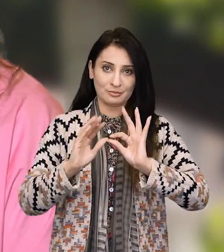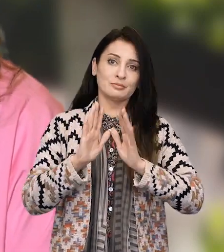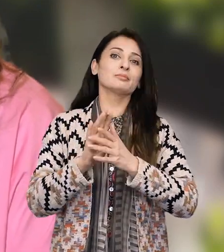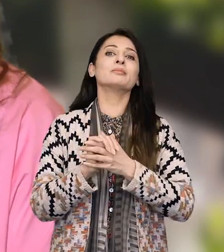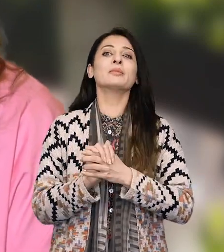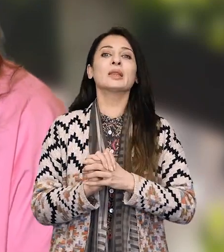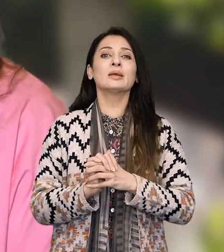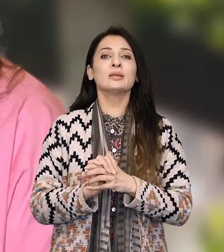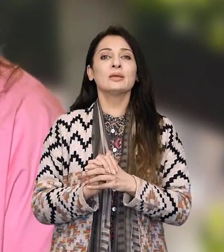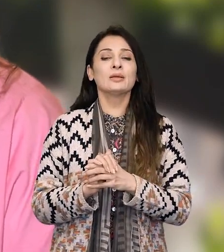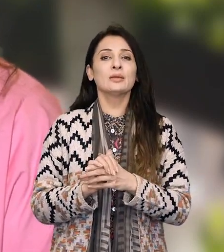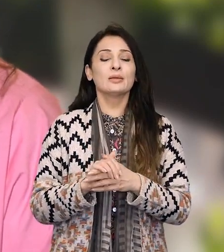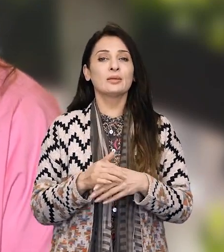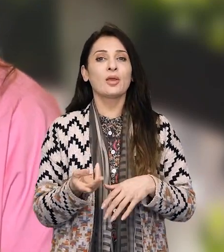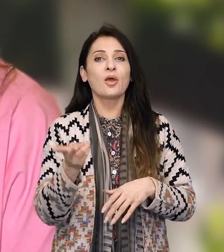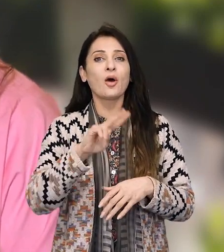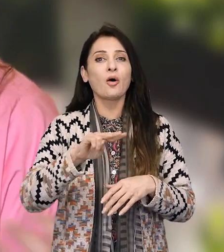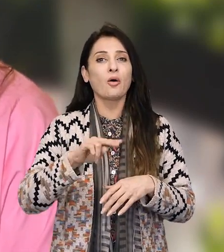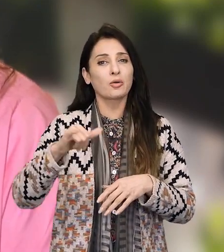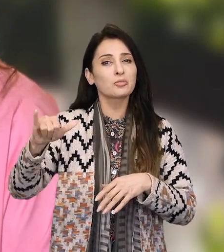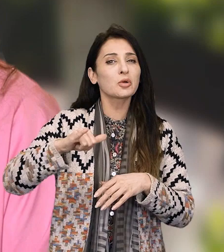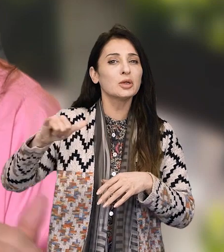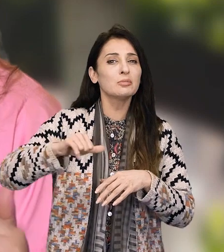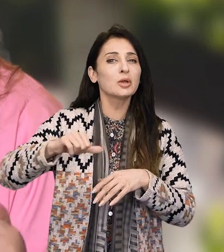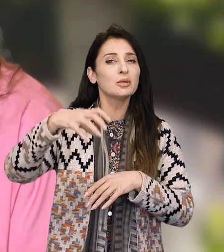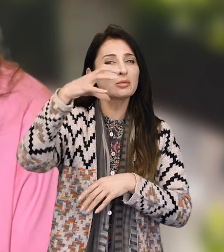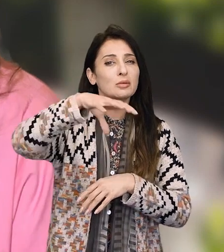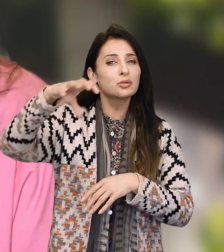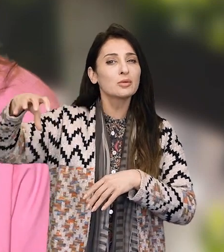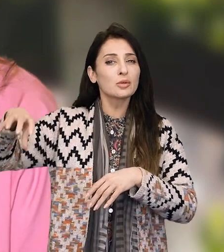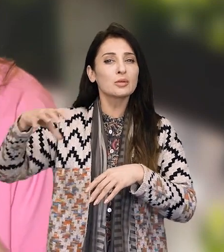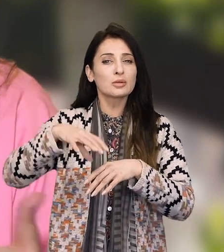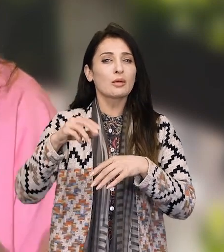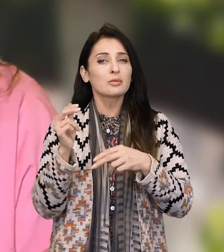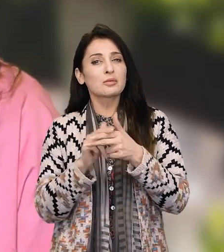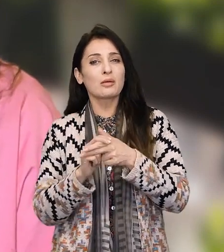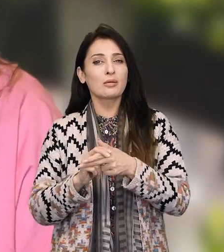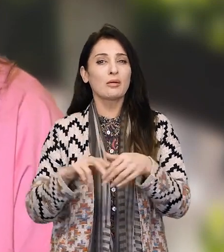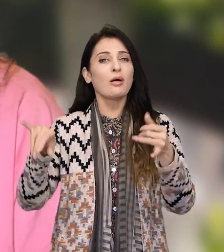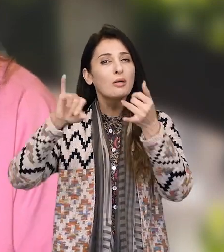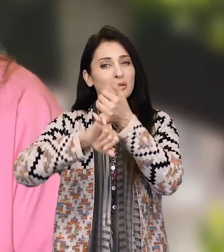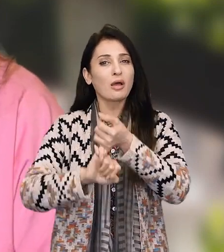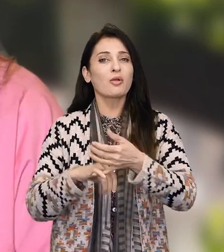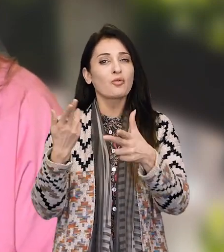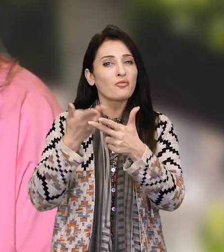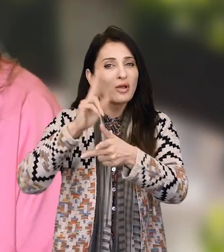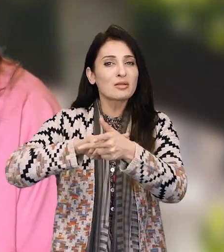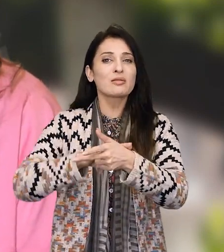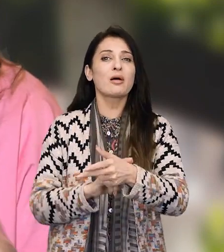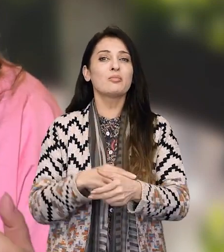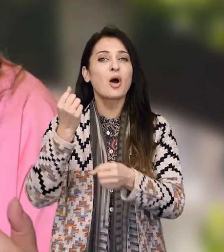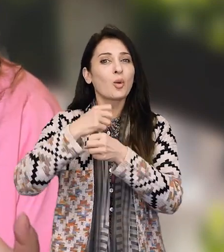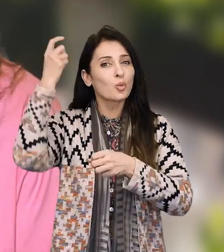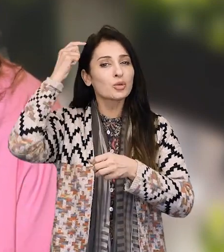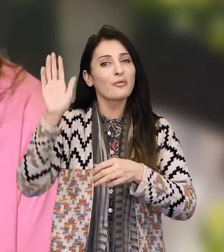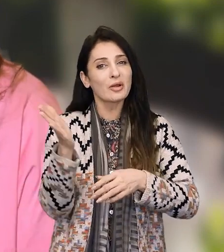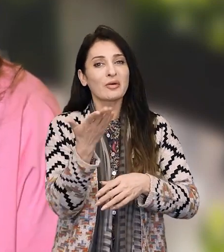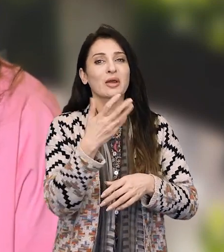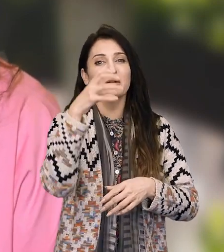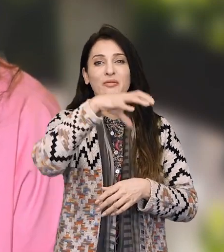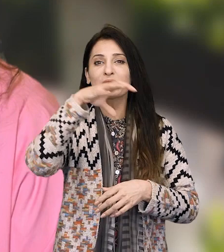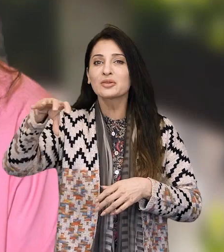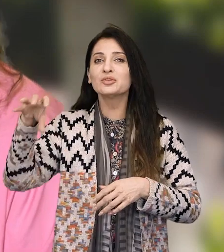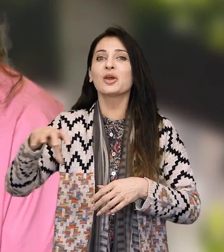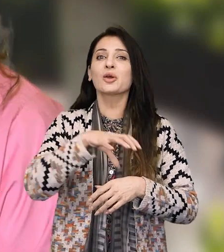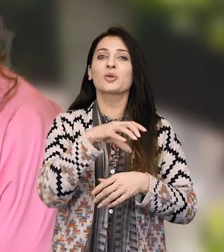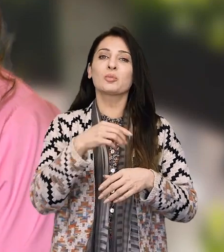एंड नियर बाय जो भी सिटीज़ हैं, सियालकोट है, फैसलाबाद है, गुजरांवाला है, and we started doing all the caterings for